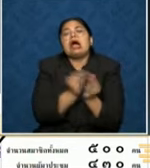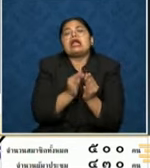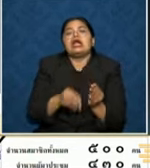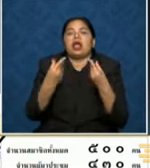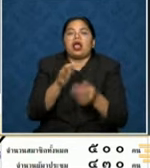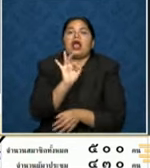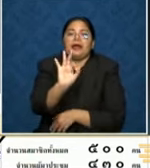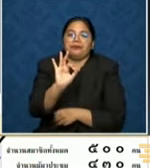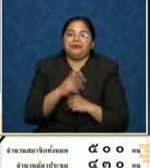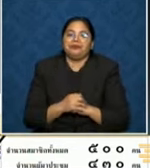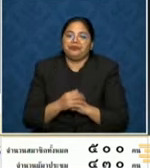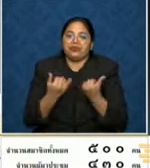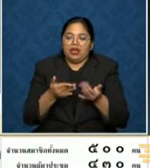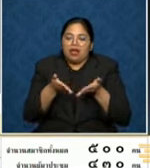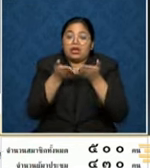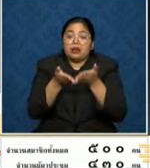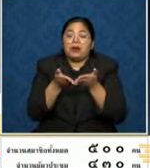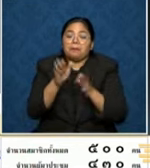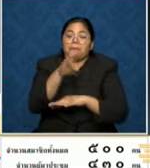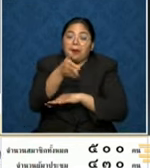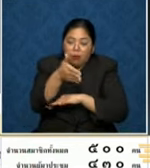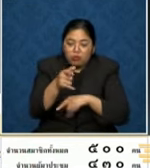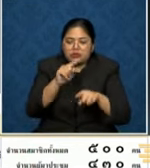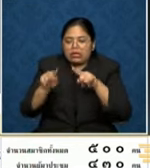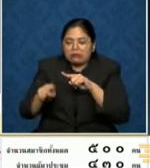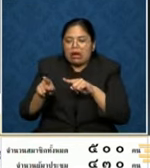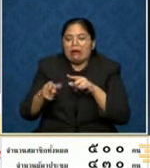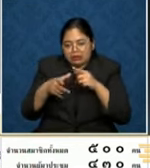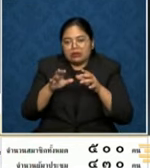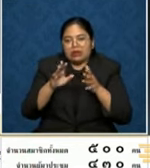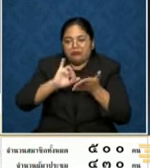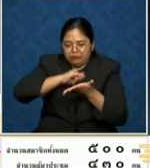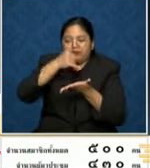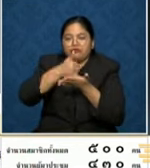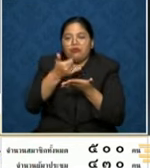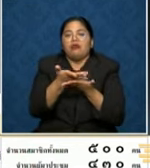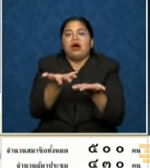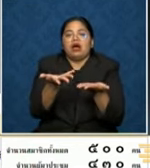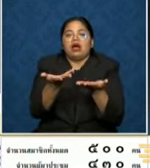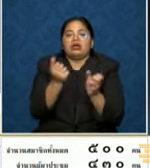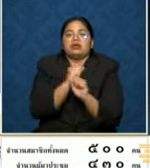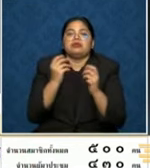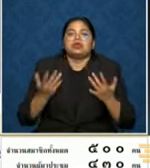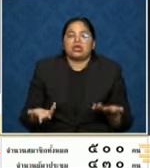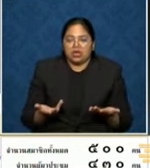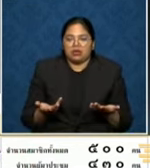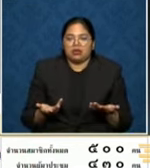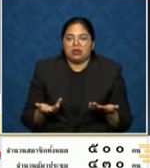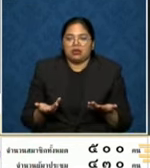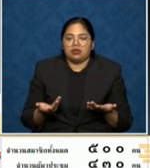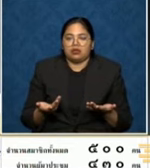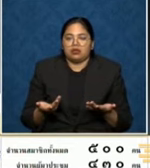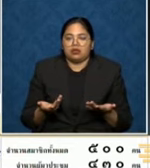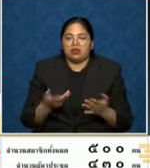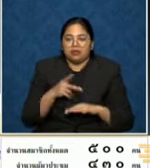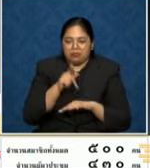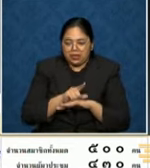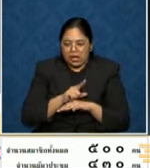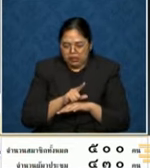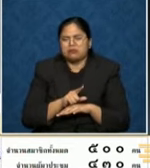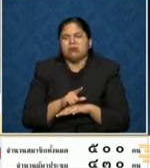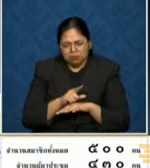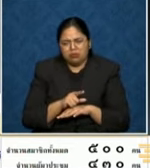ฟูอุตสาหกรรมประมงให้กลับมาเป็นแหล่งรายได้ที่สำคัญของประชาชนอีกครั้งครับท่านประธานครับเรียนท่านประธ